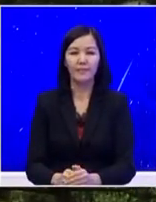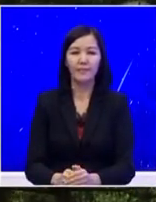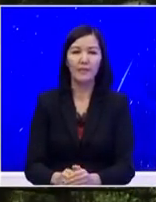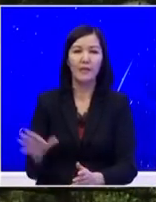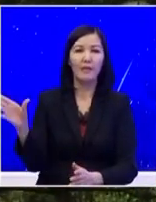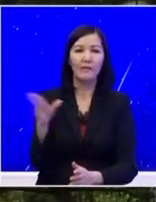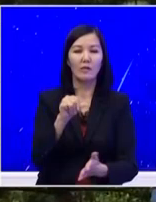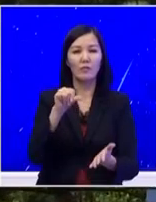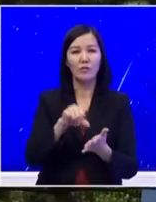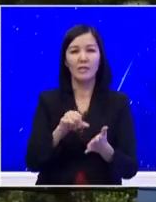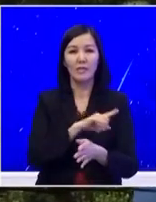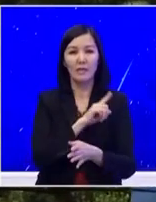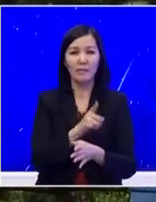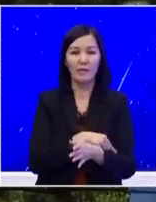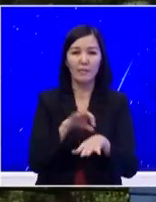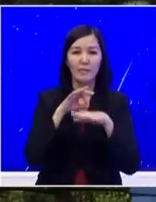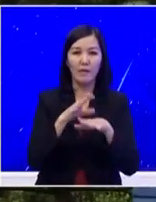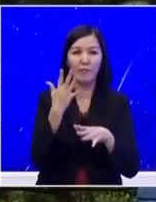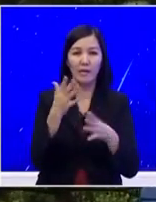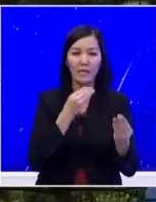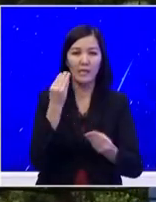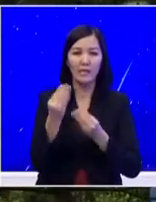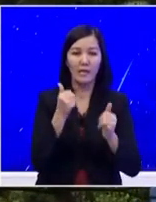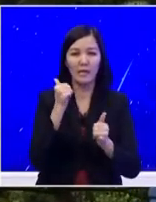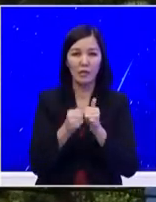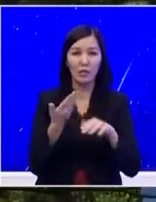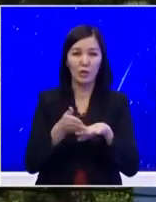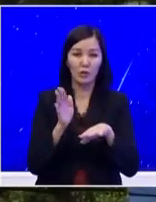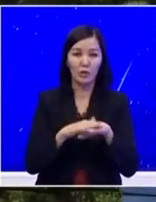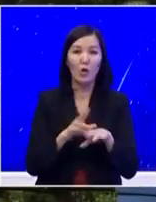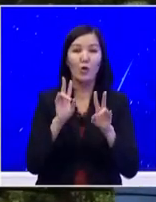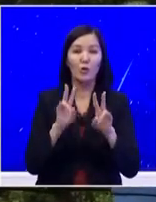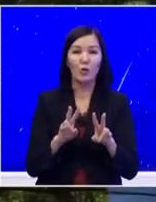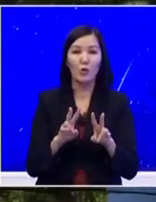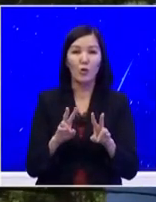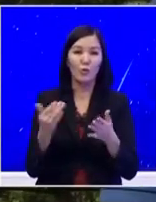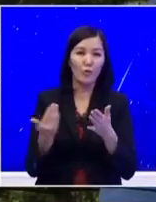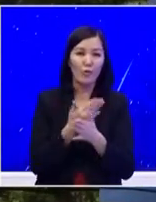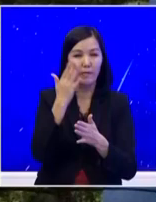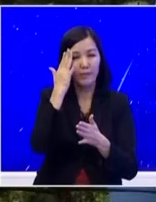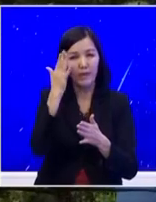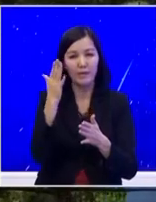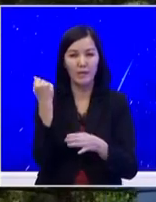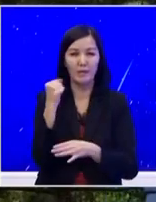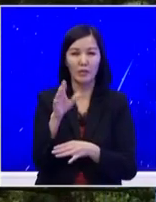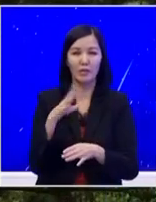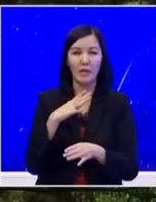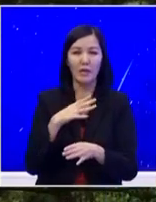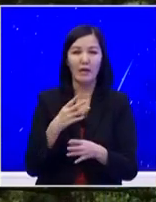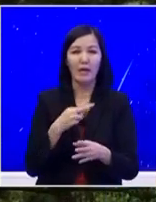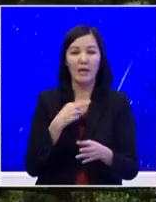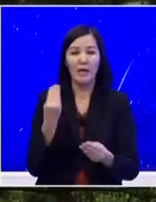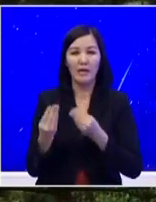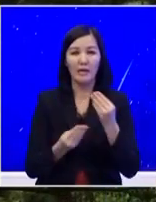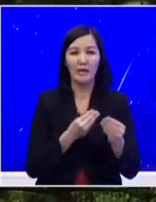Все участники были сильными. Провел 5 игр. Каждая выдалась тяжелой. Но благодаря новой тактике смог одержать победу. Я играл за